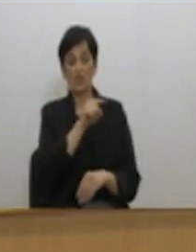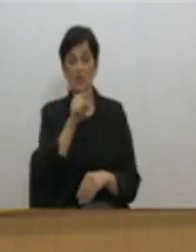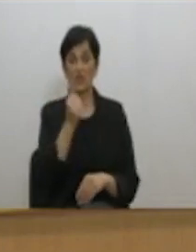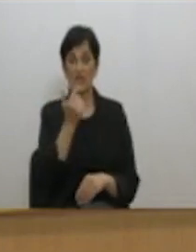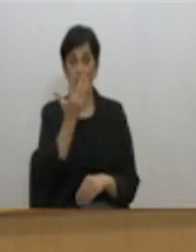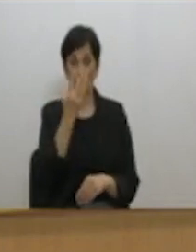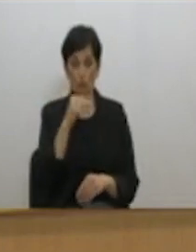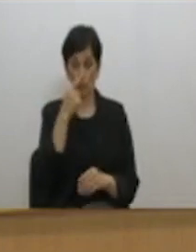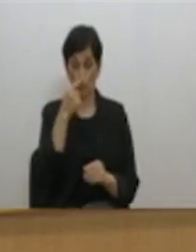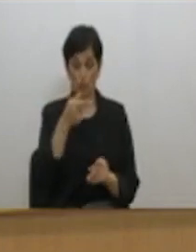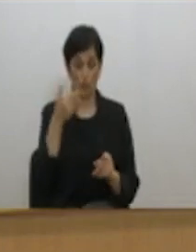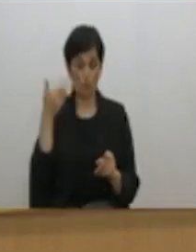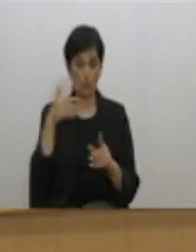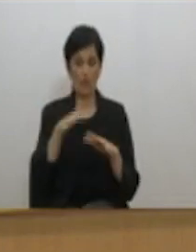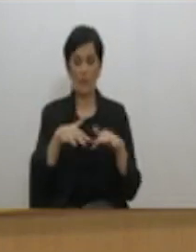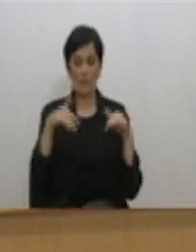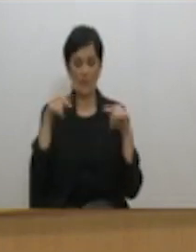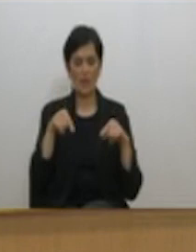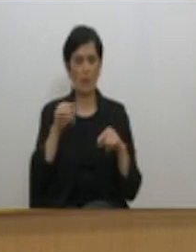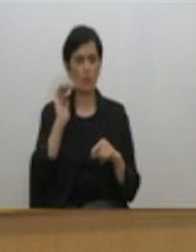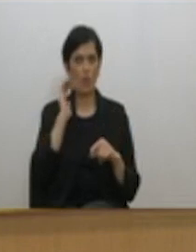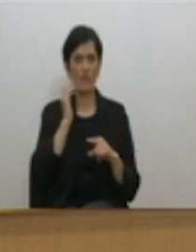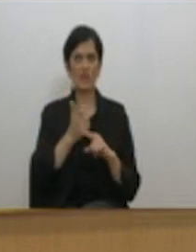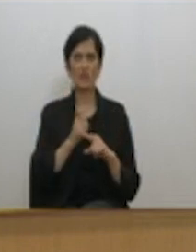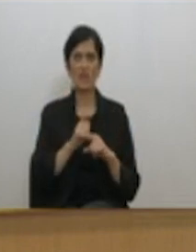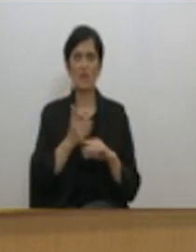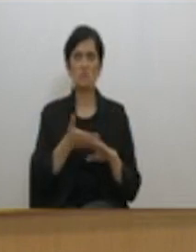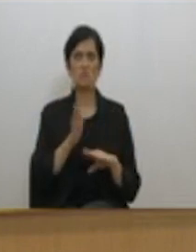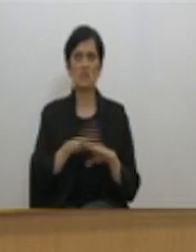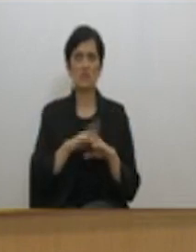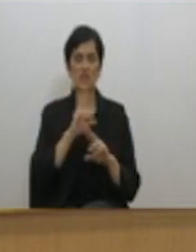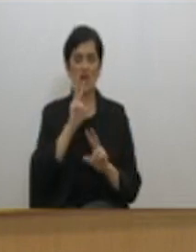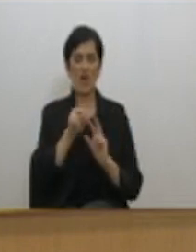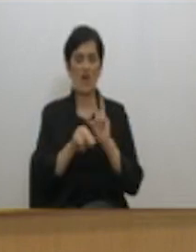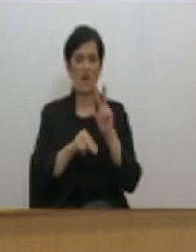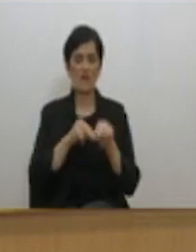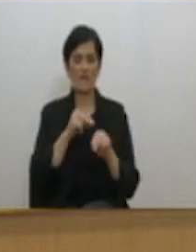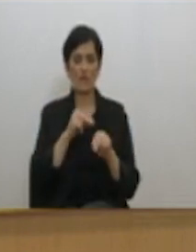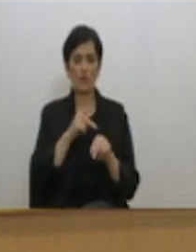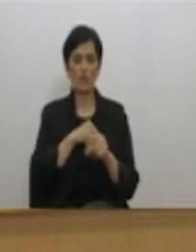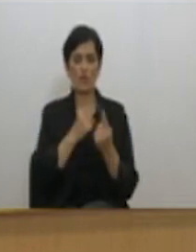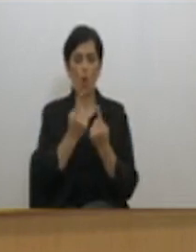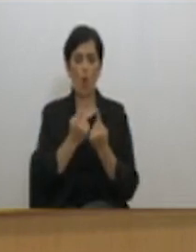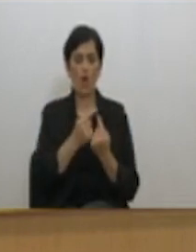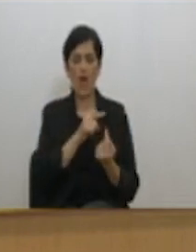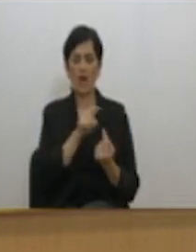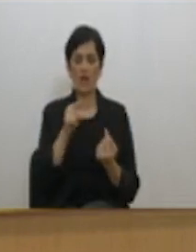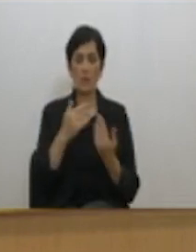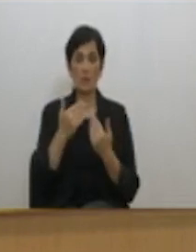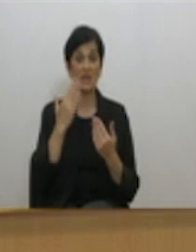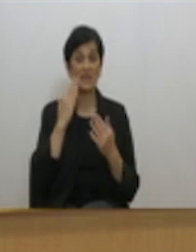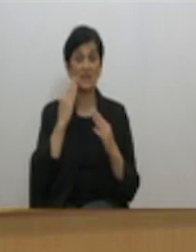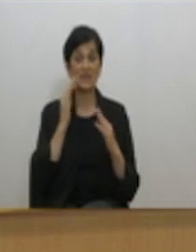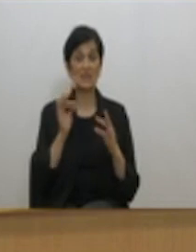წუთის წინ ამ დარბაზში ჩვენ მოვისმინეთ ძალიან ძიმე ეპითეტები მათ შორის კოლეგების მიმართ. ამიტომ